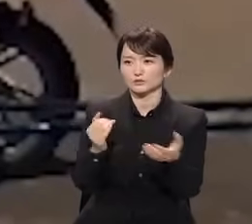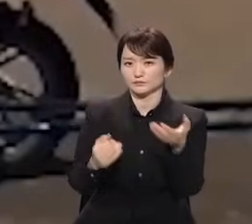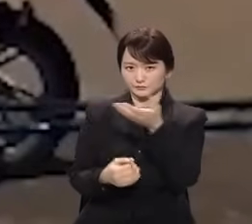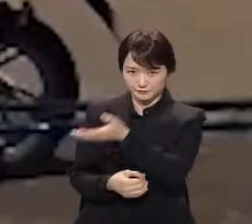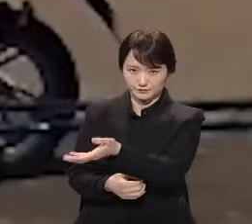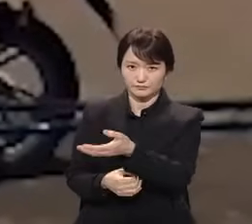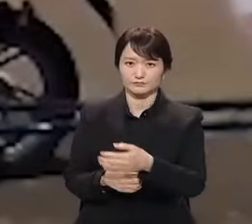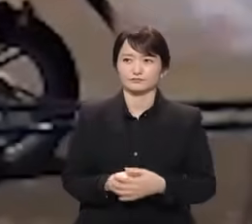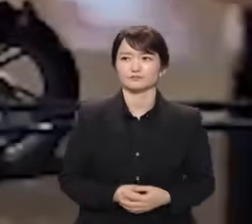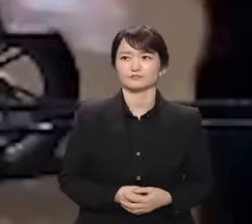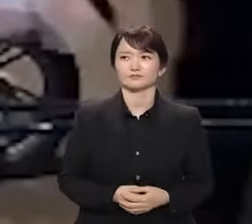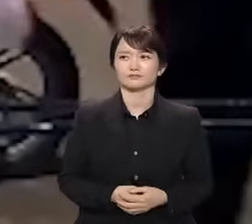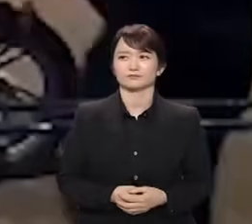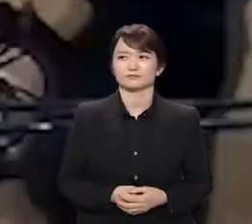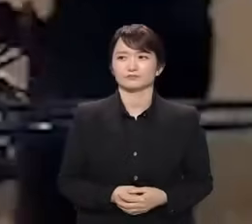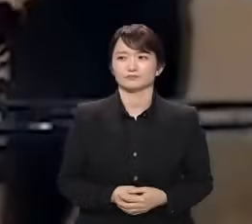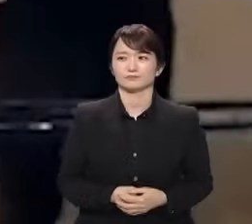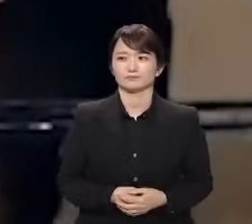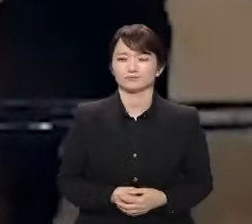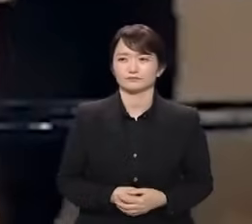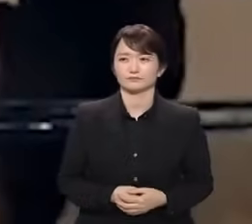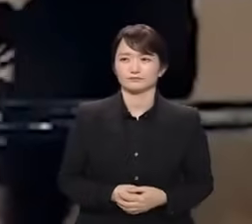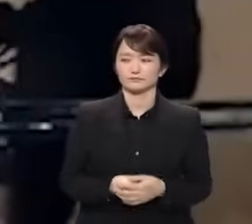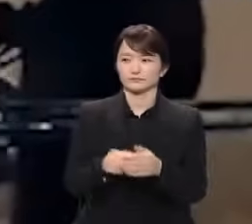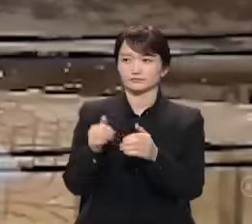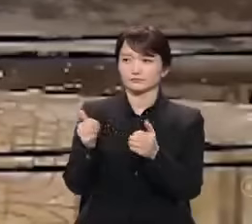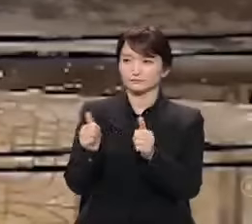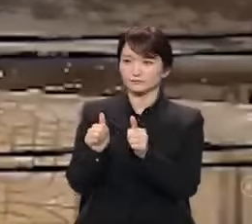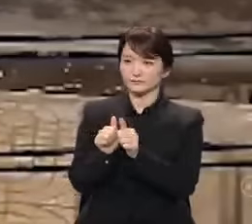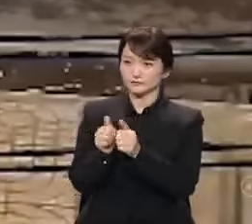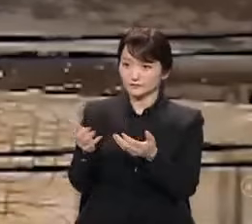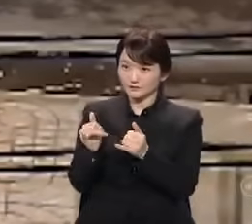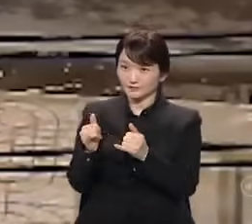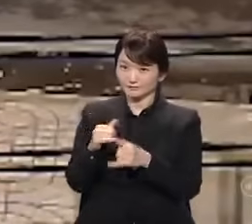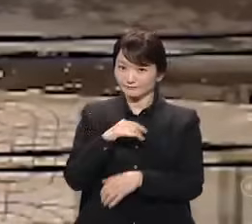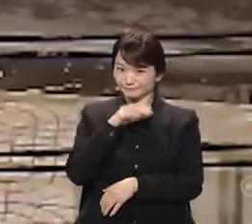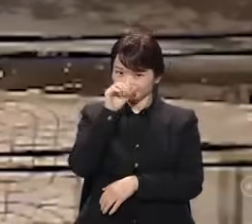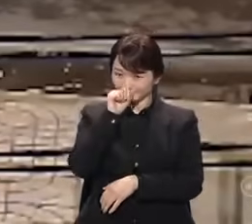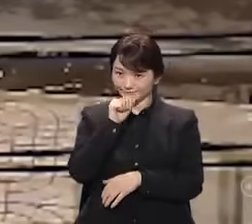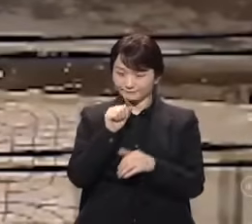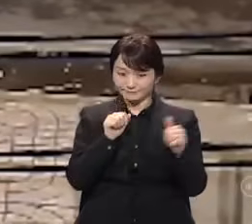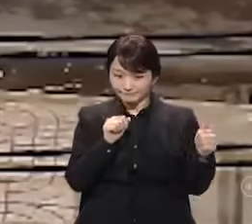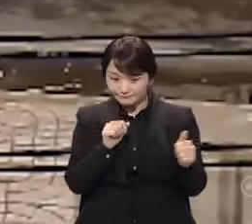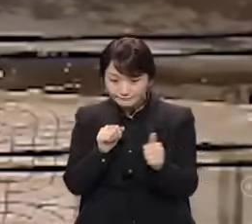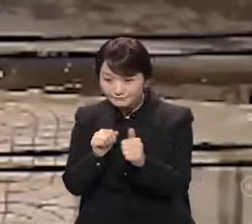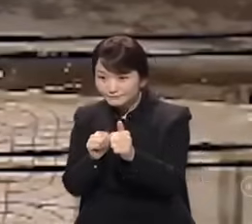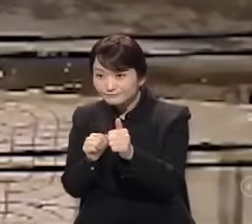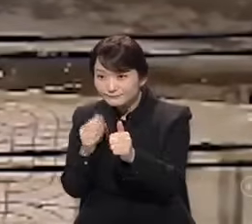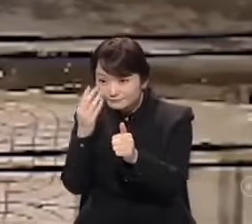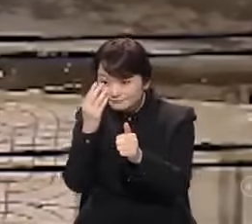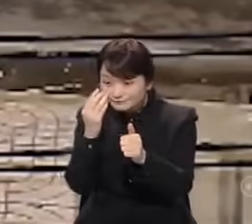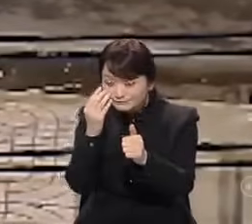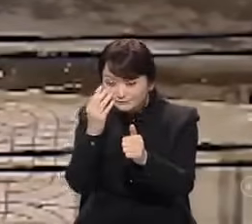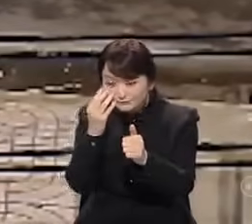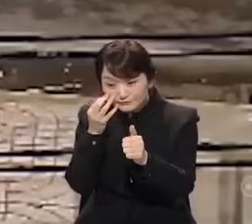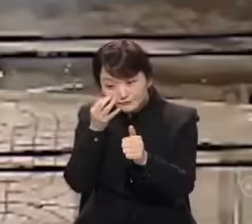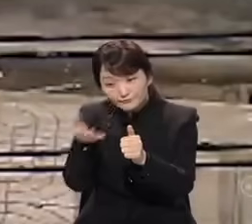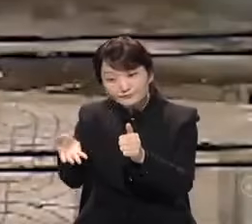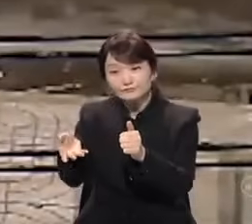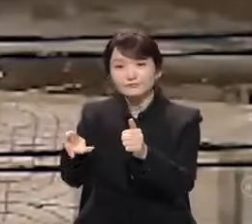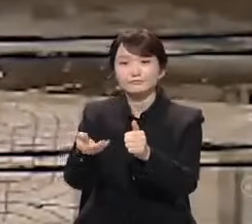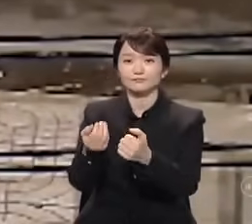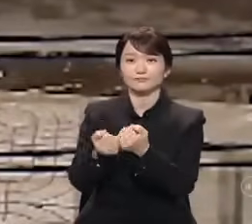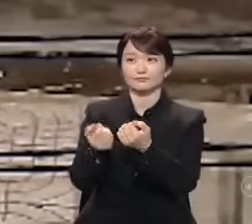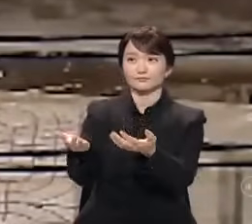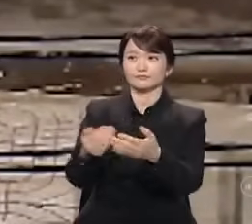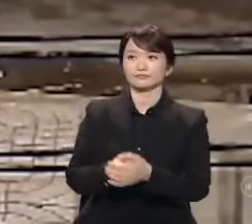건넵니다. 오, 사랑꾼. 자, 지켜보던 남성 직원도 신이 났는지 더 크고 화려한 꽃다발 양손 가득 들고 와서 이런 것도 있어요 라고